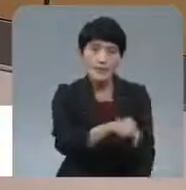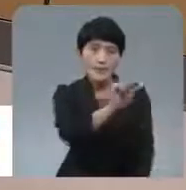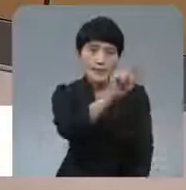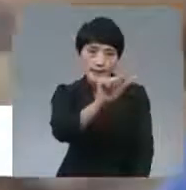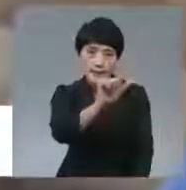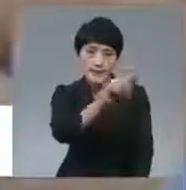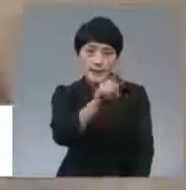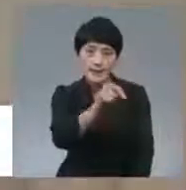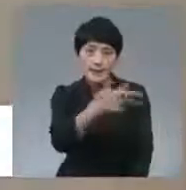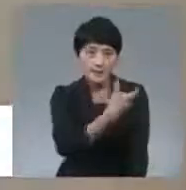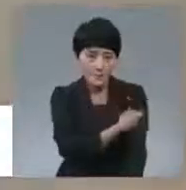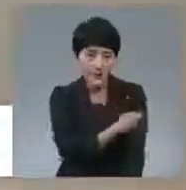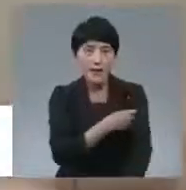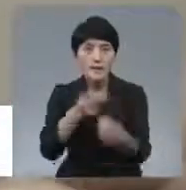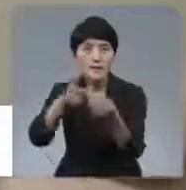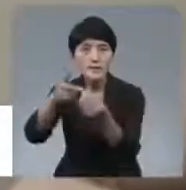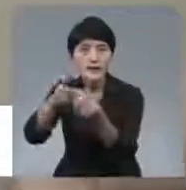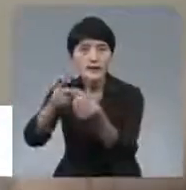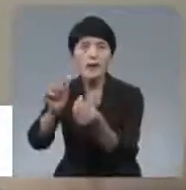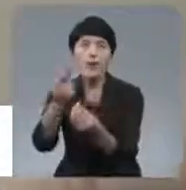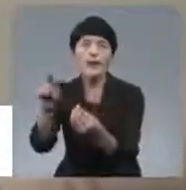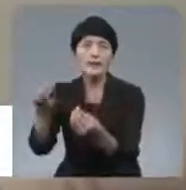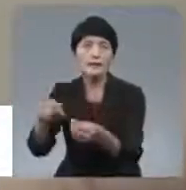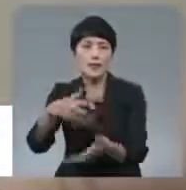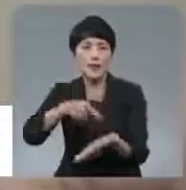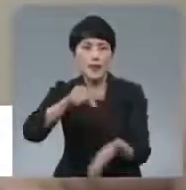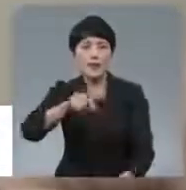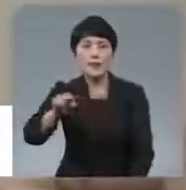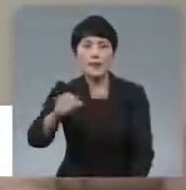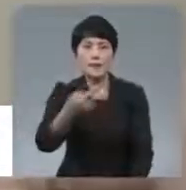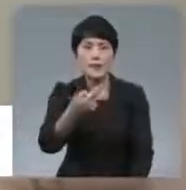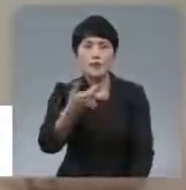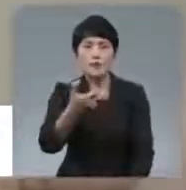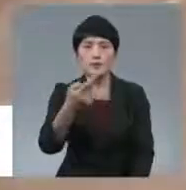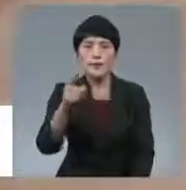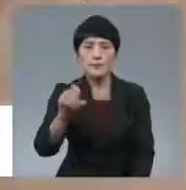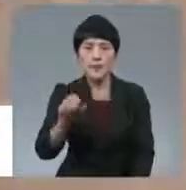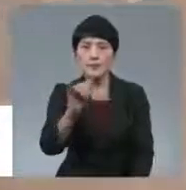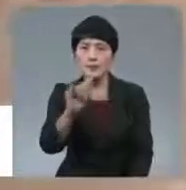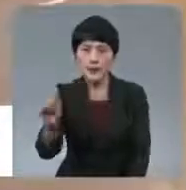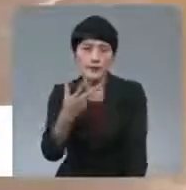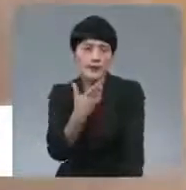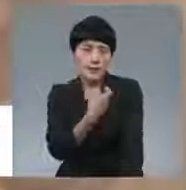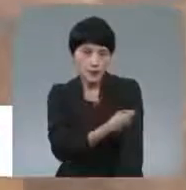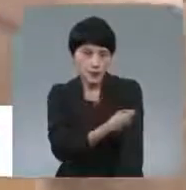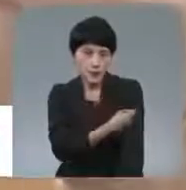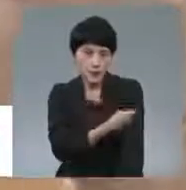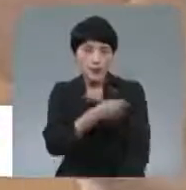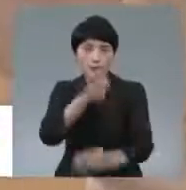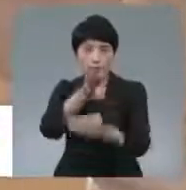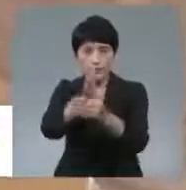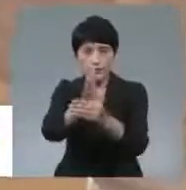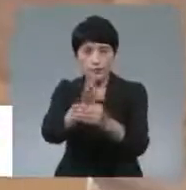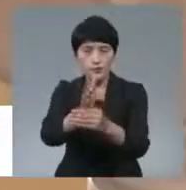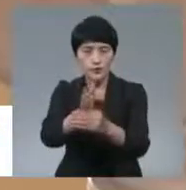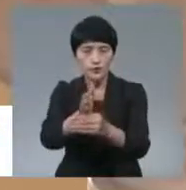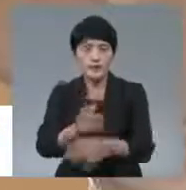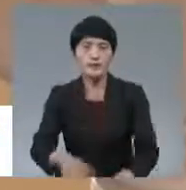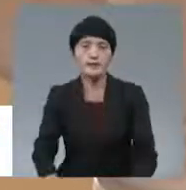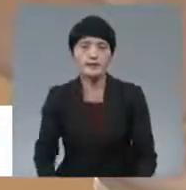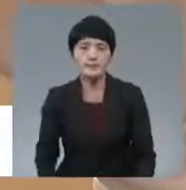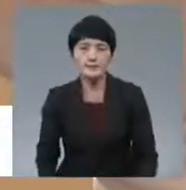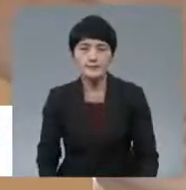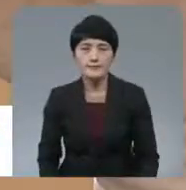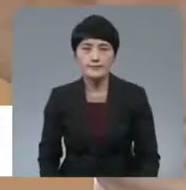berusia 20-an tahun juga akan mendapatkan duties pertama vaksin FIZR sementara itu sejumlah 1,60 satu juta